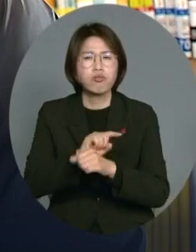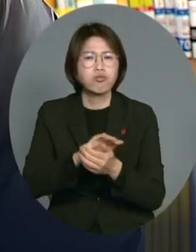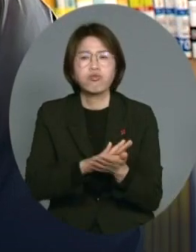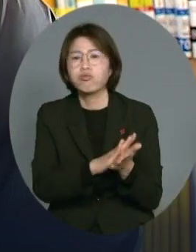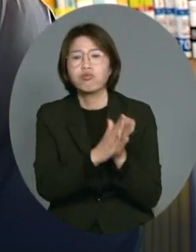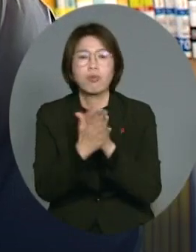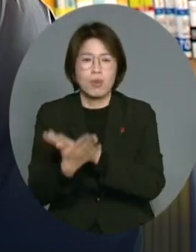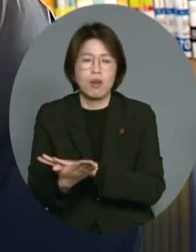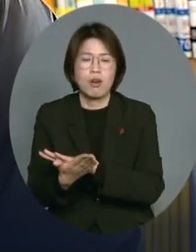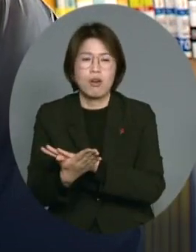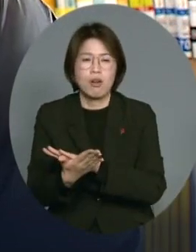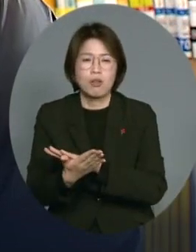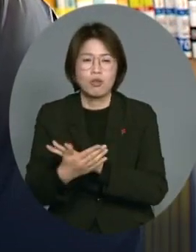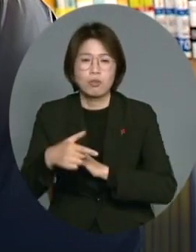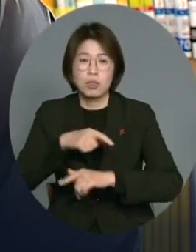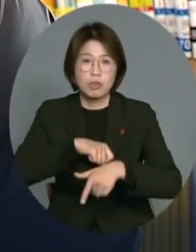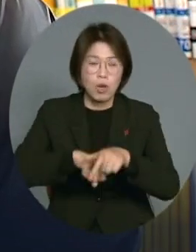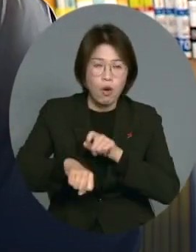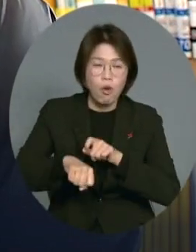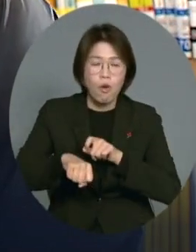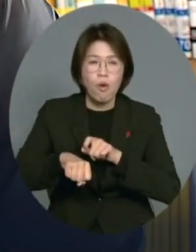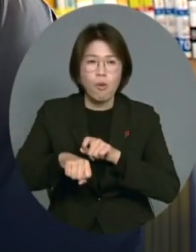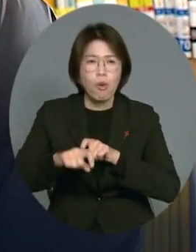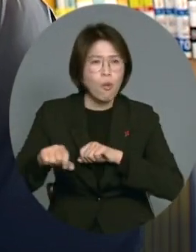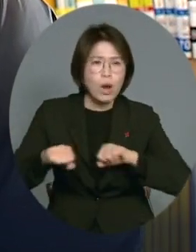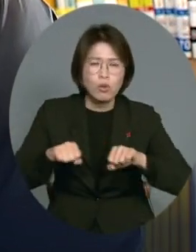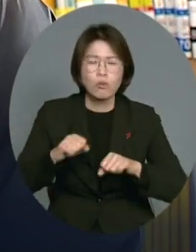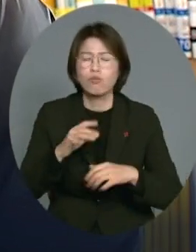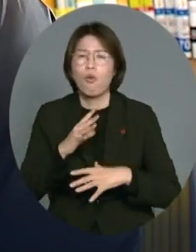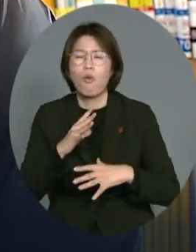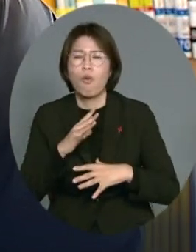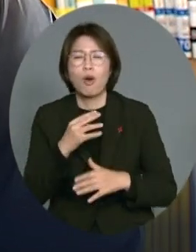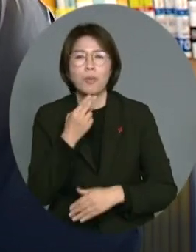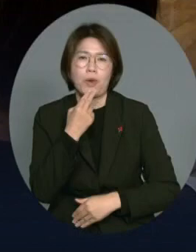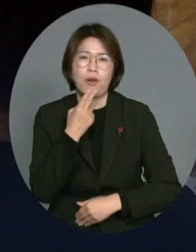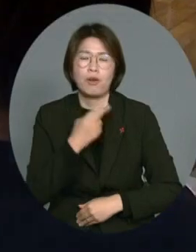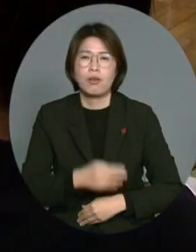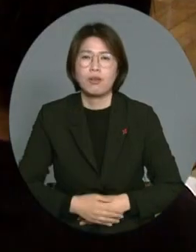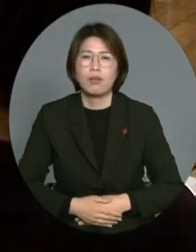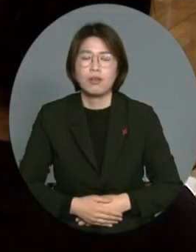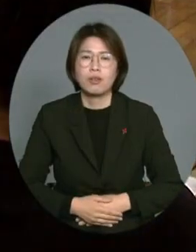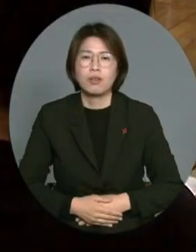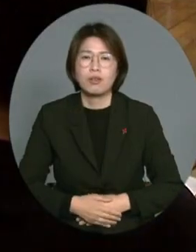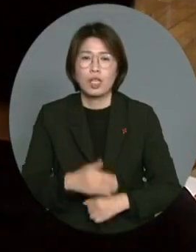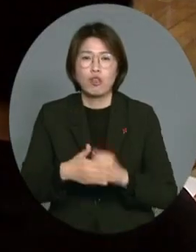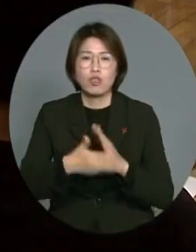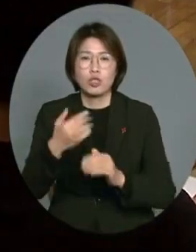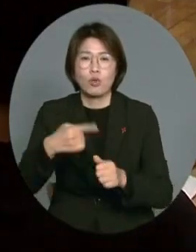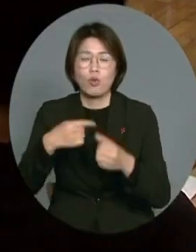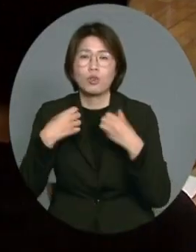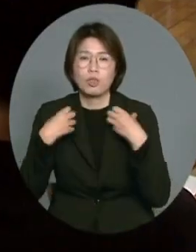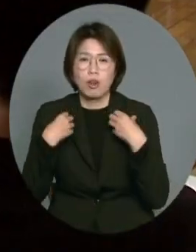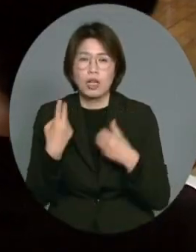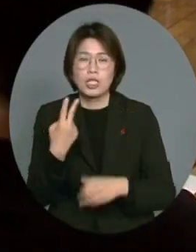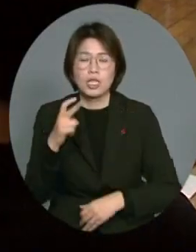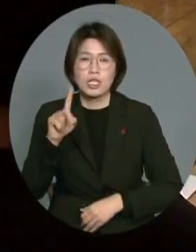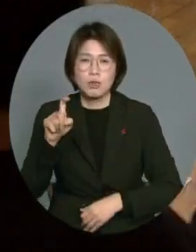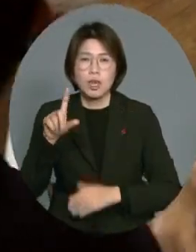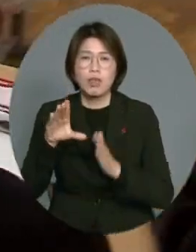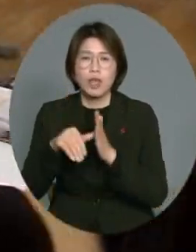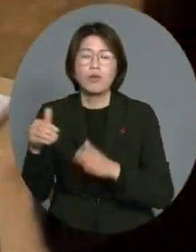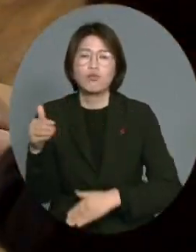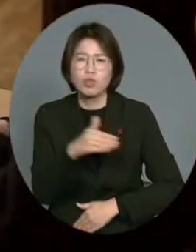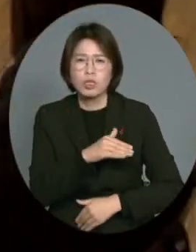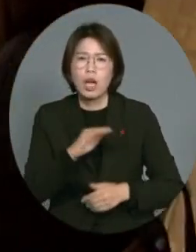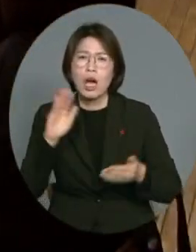성격 자체가 바뀌었어요. 적극적이고 그다음에 어떤 활동이나 뭐 이런 거를 겁을 내지 않고. 대구시 교육청은 2011년부터